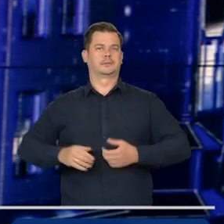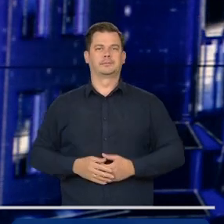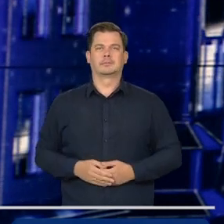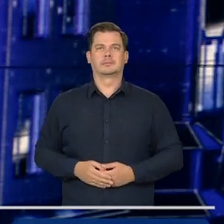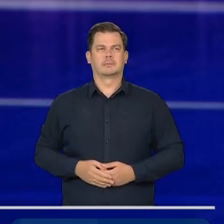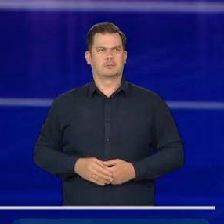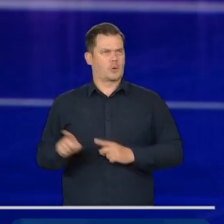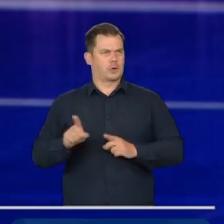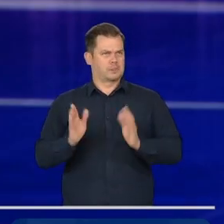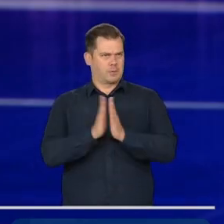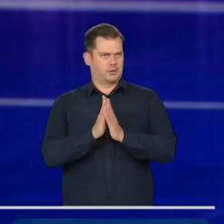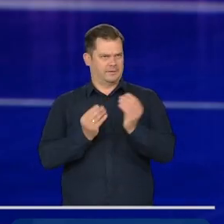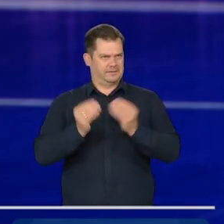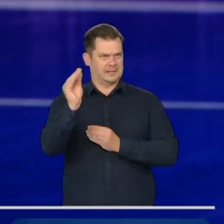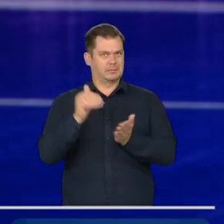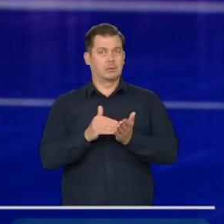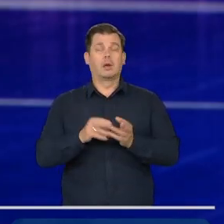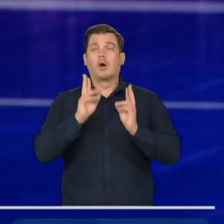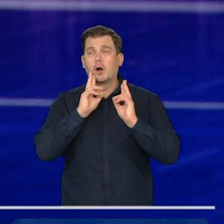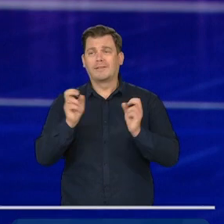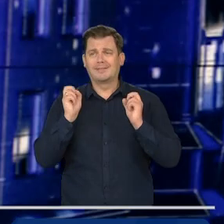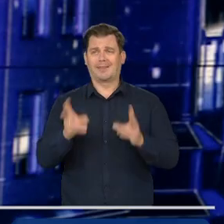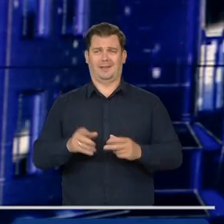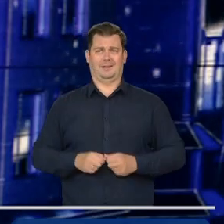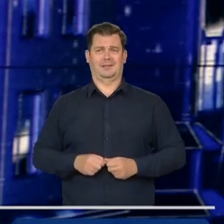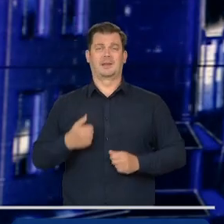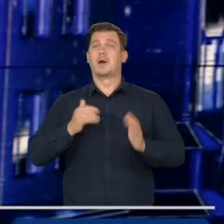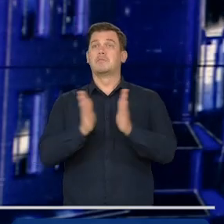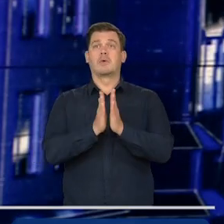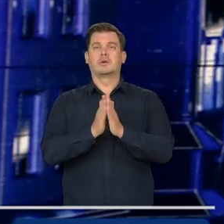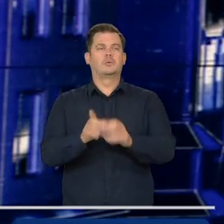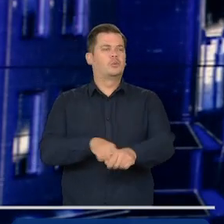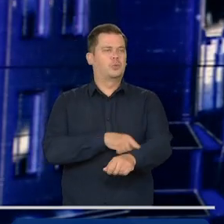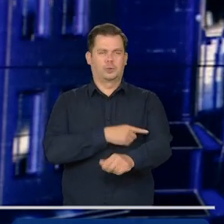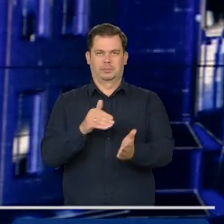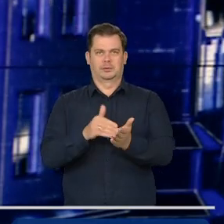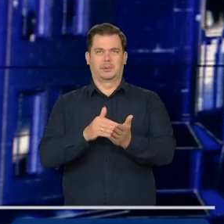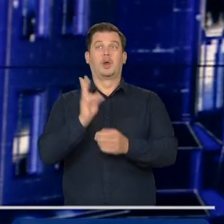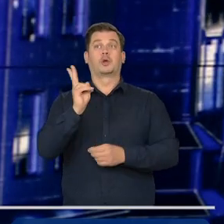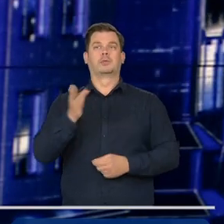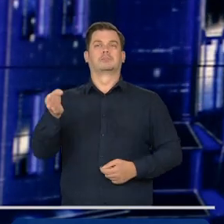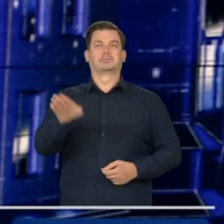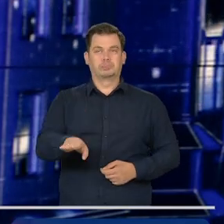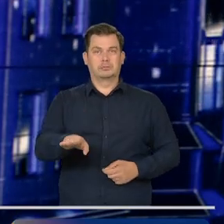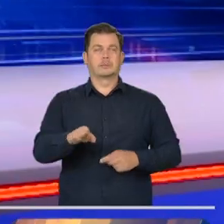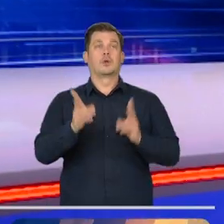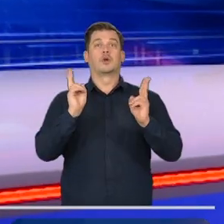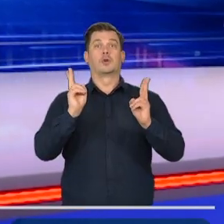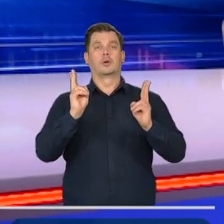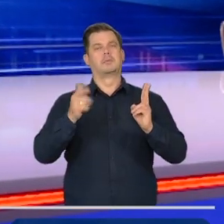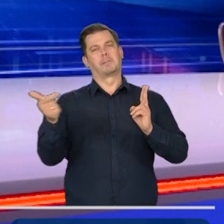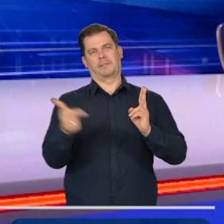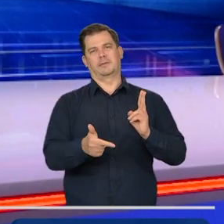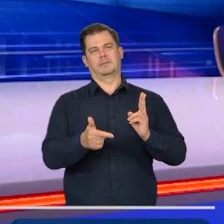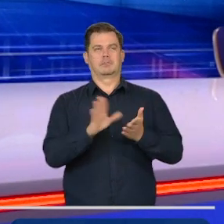szybciej. Czyli módlmy się jak najwięcej za tych, ale którzy odeszli. Ale oczywiście musimy się modlić i za tych, którzy odeszli od nas. Musimy się modlić, powinniśmy się